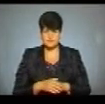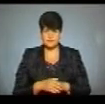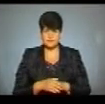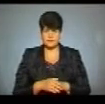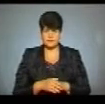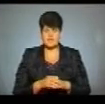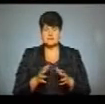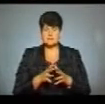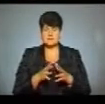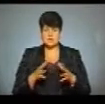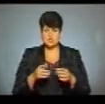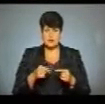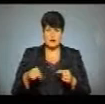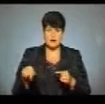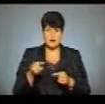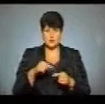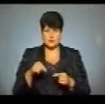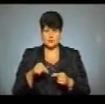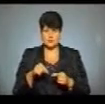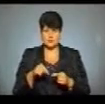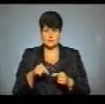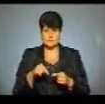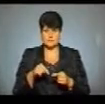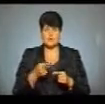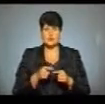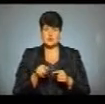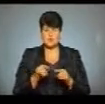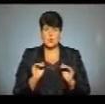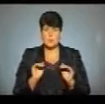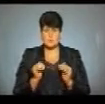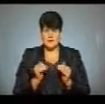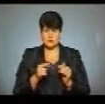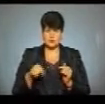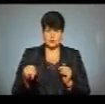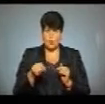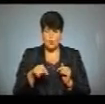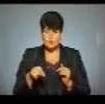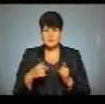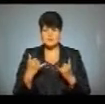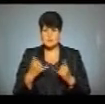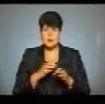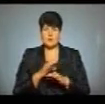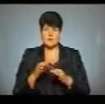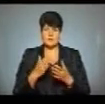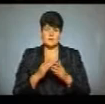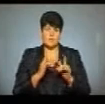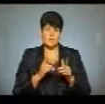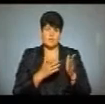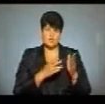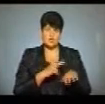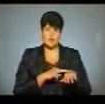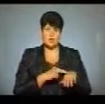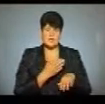мережа збільшеного радіус цього обмежувачами кола. І зараз проєкт знаходиться на погодженні в